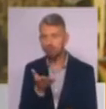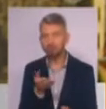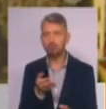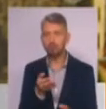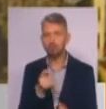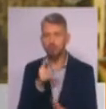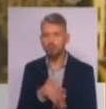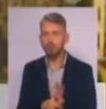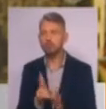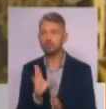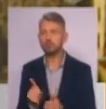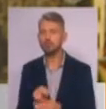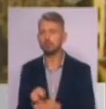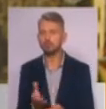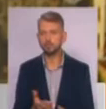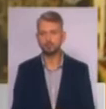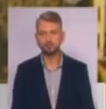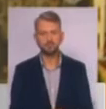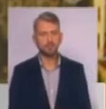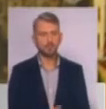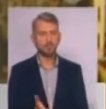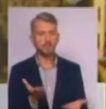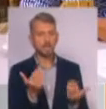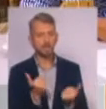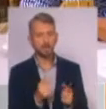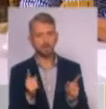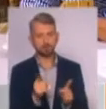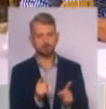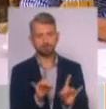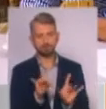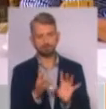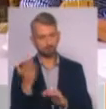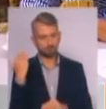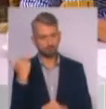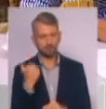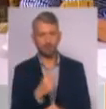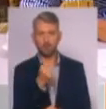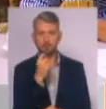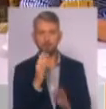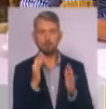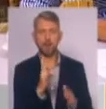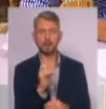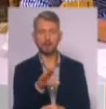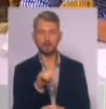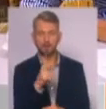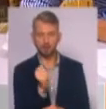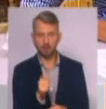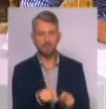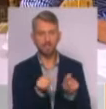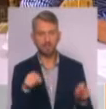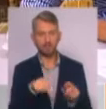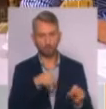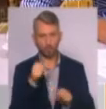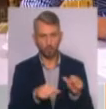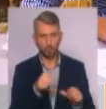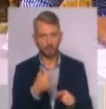там буде проходити цей процес? Дивіться, давайте маленький екскурс зроблю. Парк Наталка, він відкритий в цьому